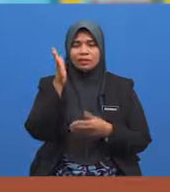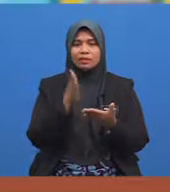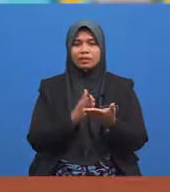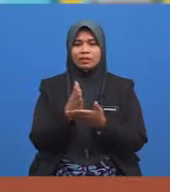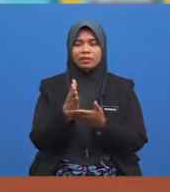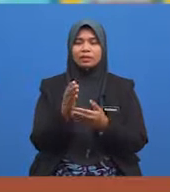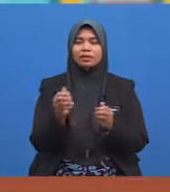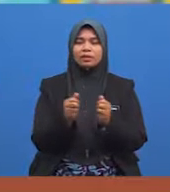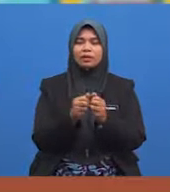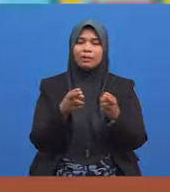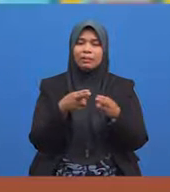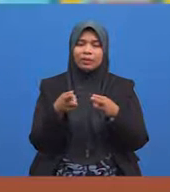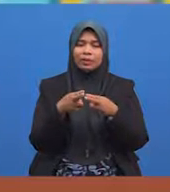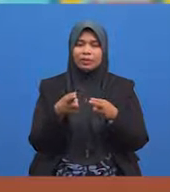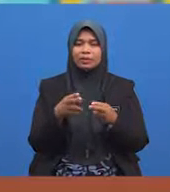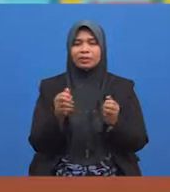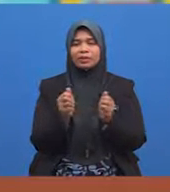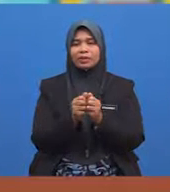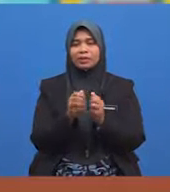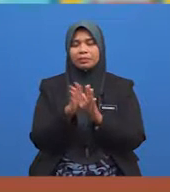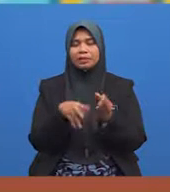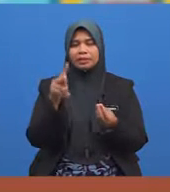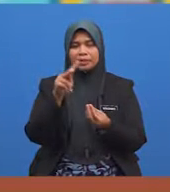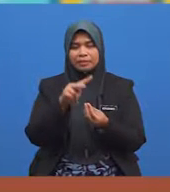pengurusan biodiversity secara berkesan.